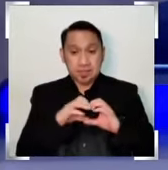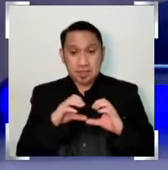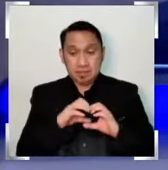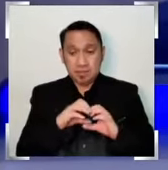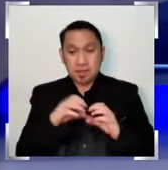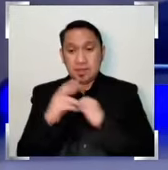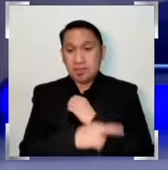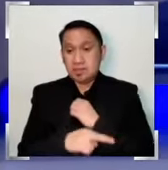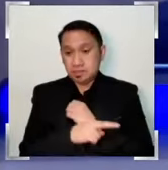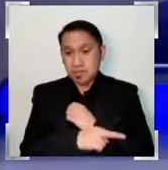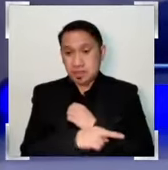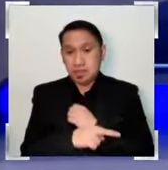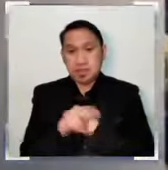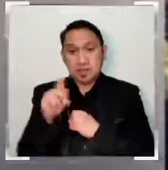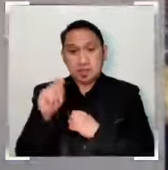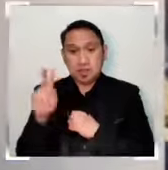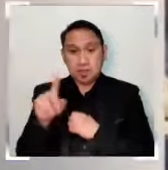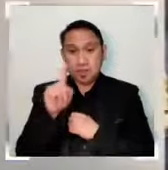Western Visayas.